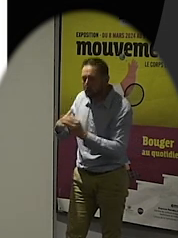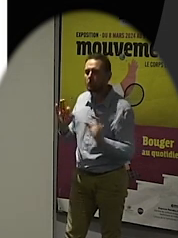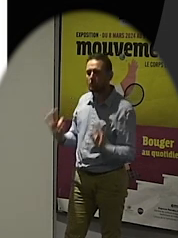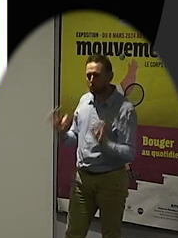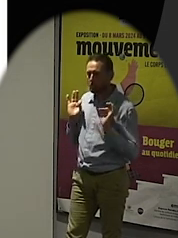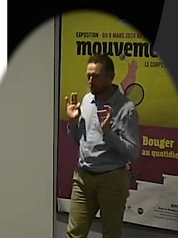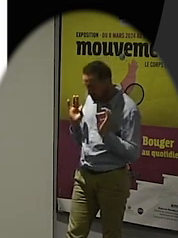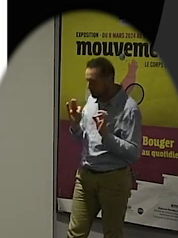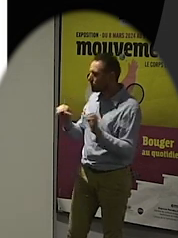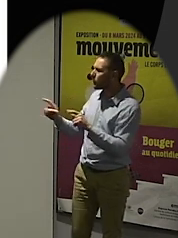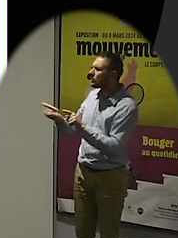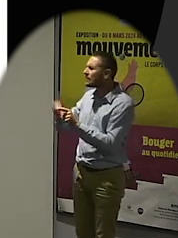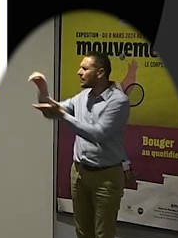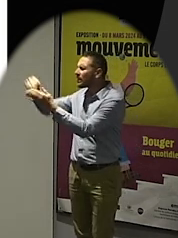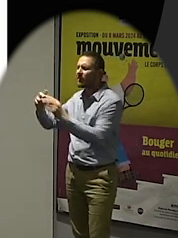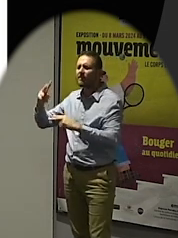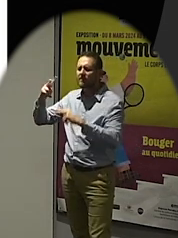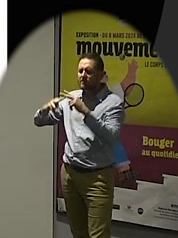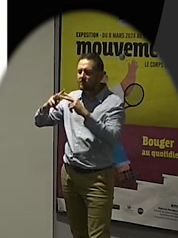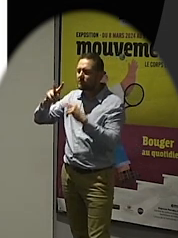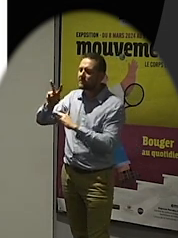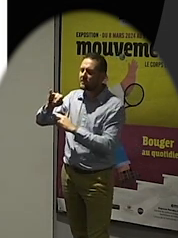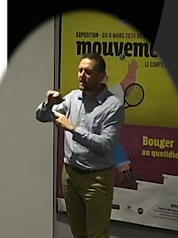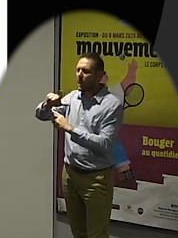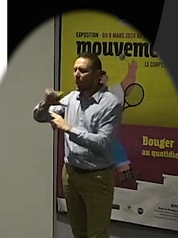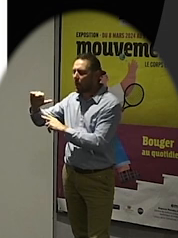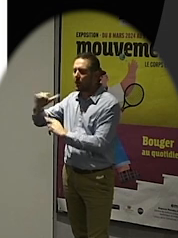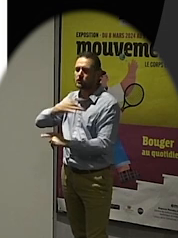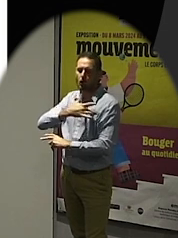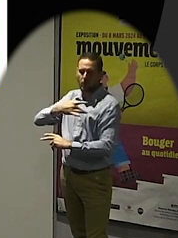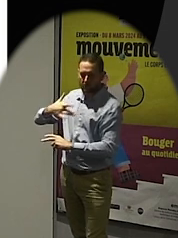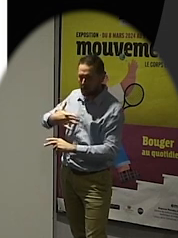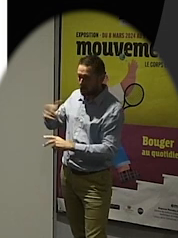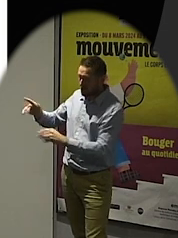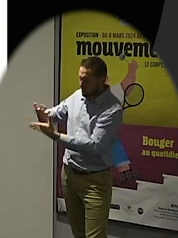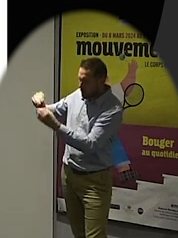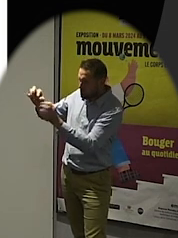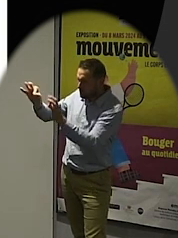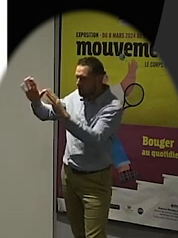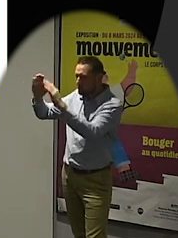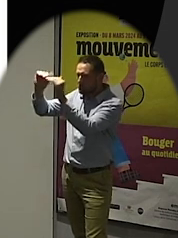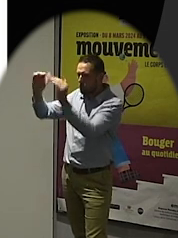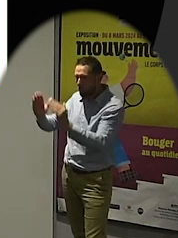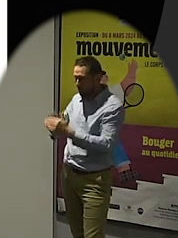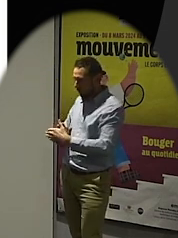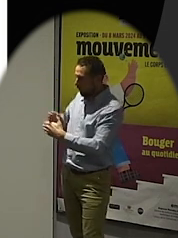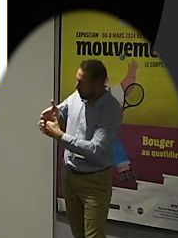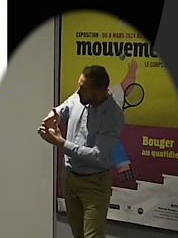C'est la Villa Santé, c'est aussi la même approche. On est un peu comme dans une maison. Et l'idée, c'est de se sentir